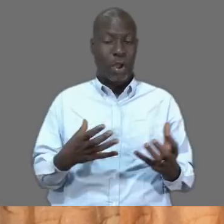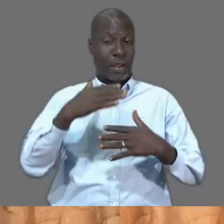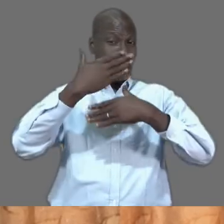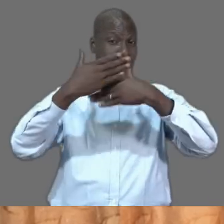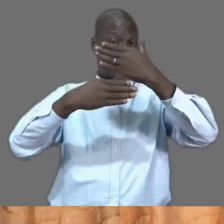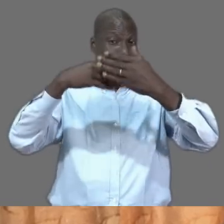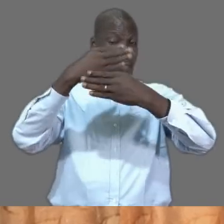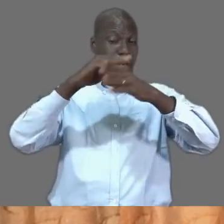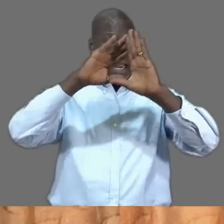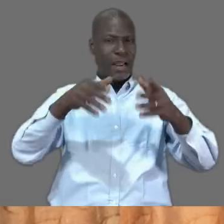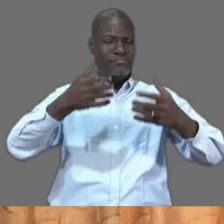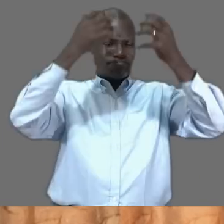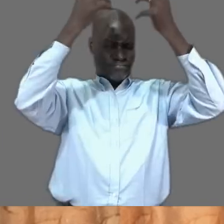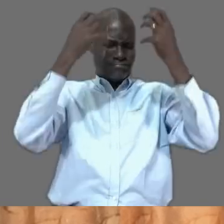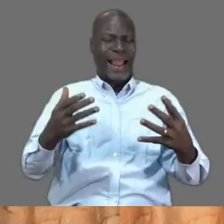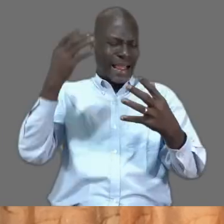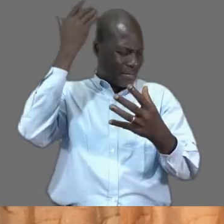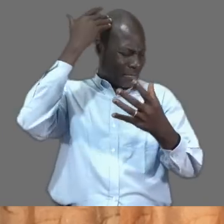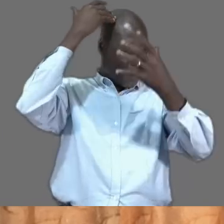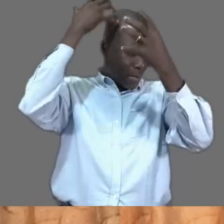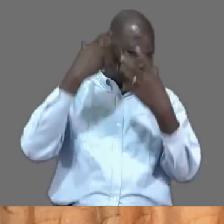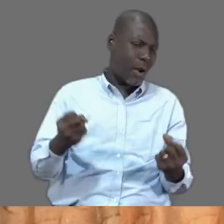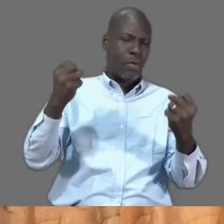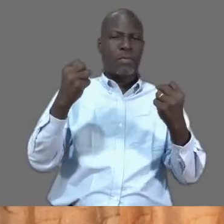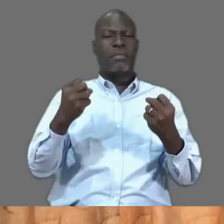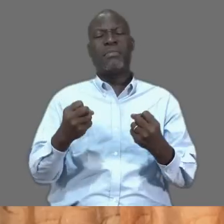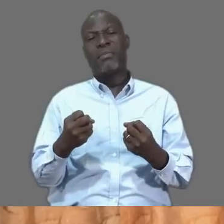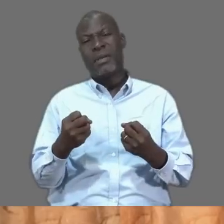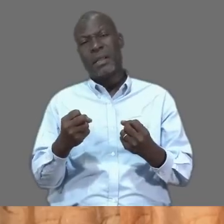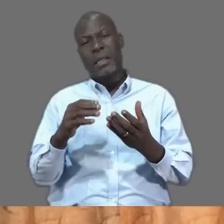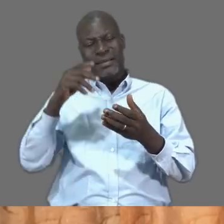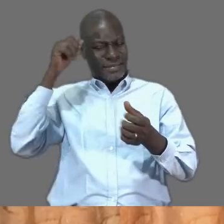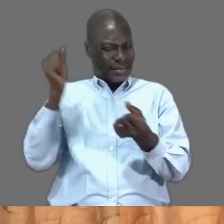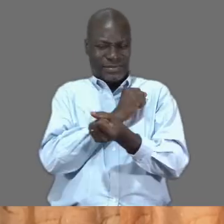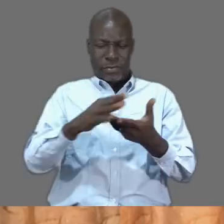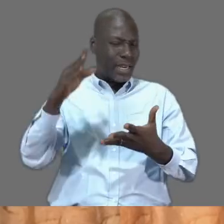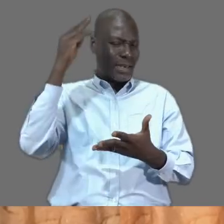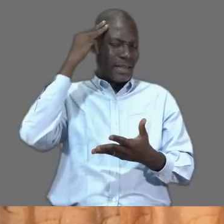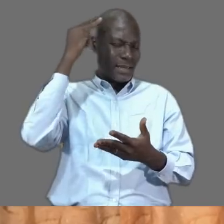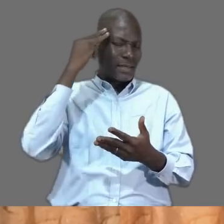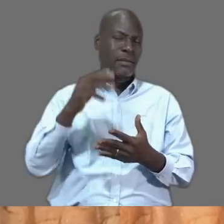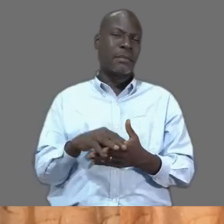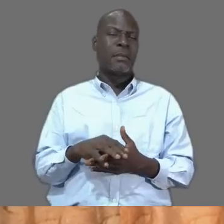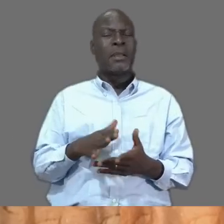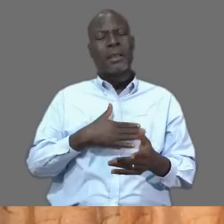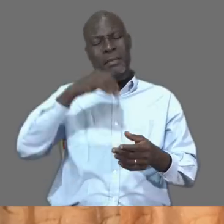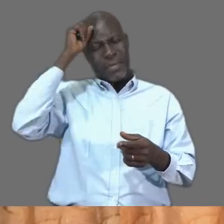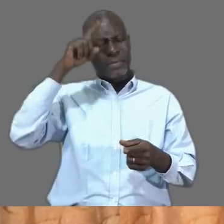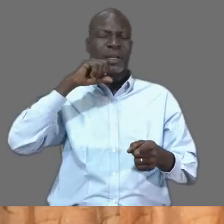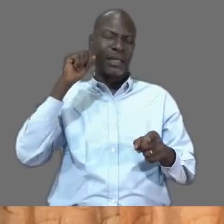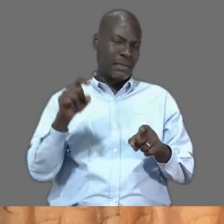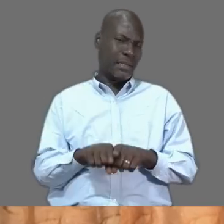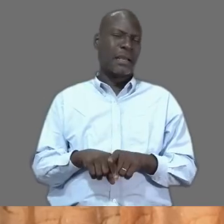den na wo gai de esi oba ni tri so chao papa oba ni ti nyina odo pa e wuti